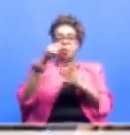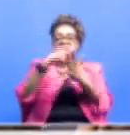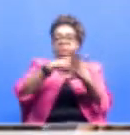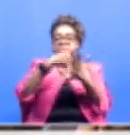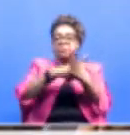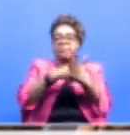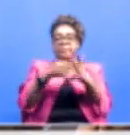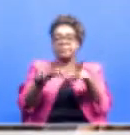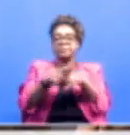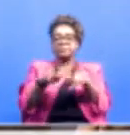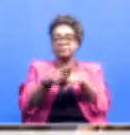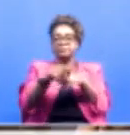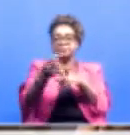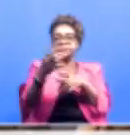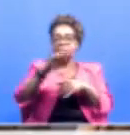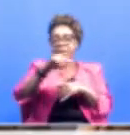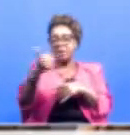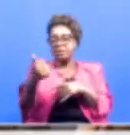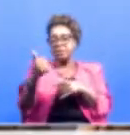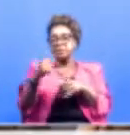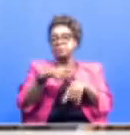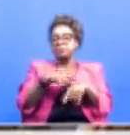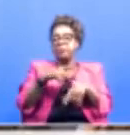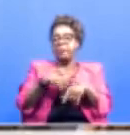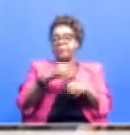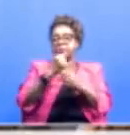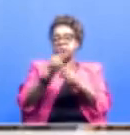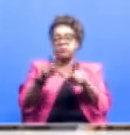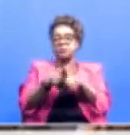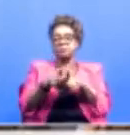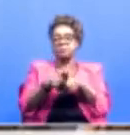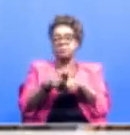kuyapa motisha mataifa mengine ili kufanya vile vile. Zainab Wandati, NTV.